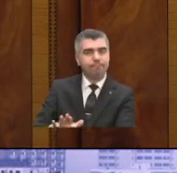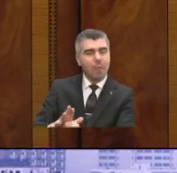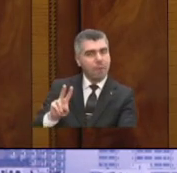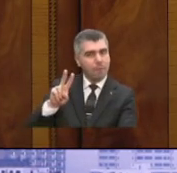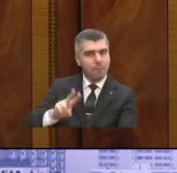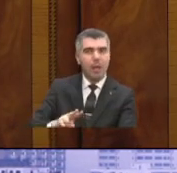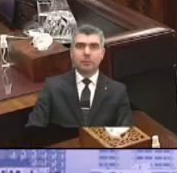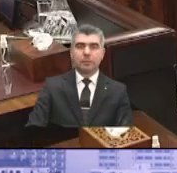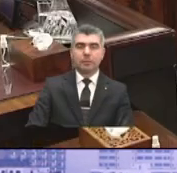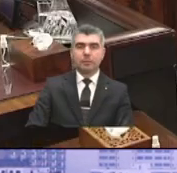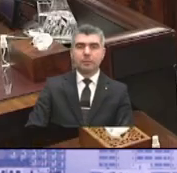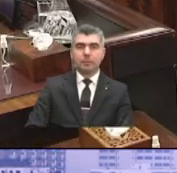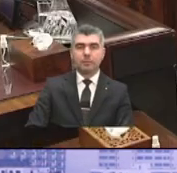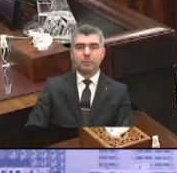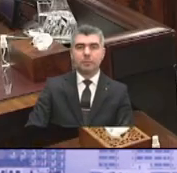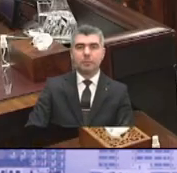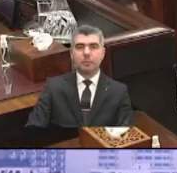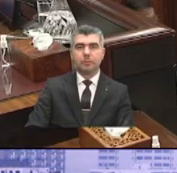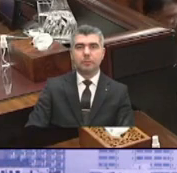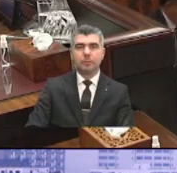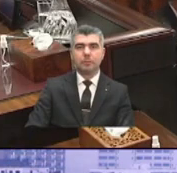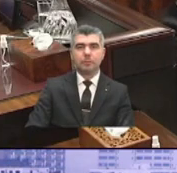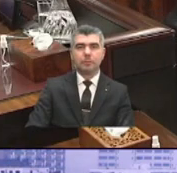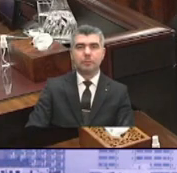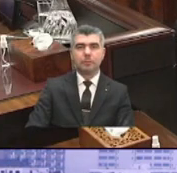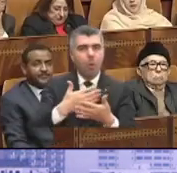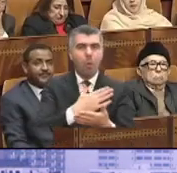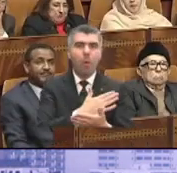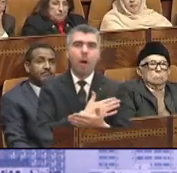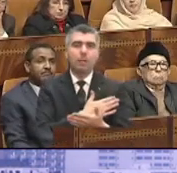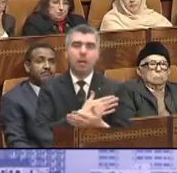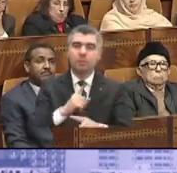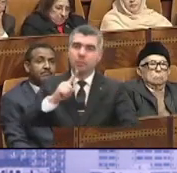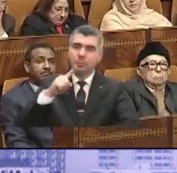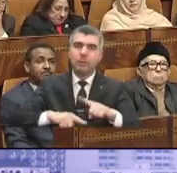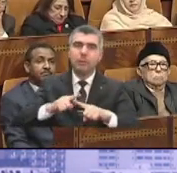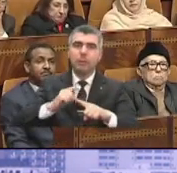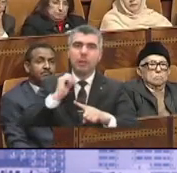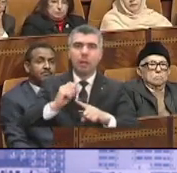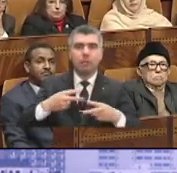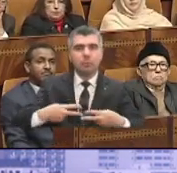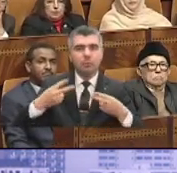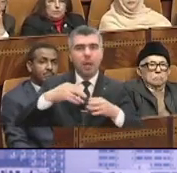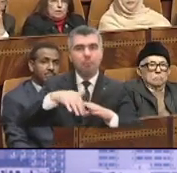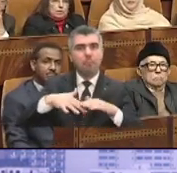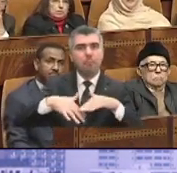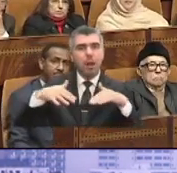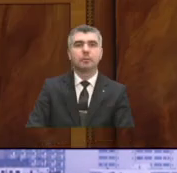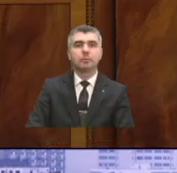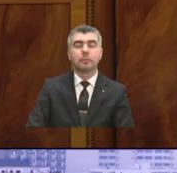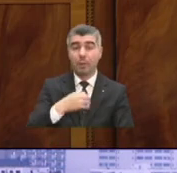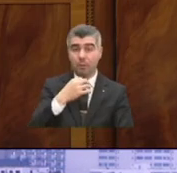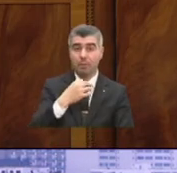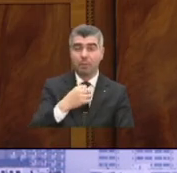كذلك نقطه مهمه يجب الانتباه اليها وهي الطبقه المتوسطه في المغرب التي توجد حاليا في خطر المندوبيه